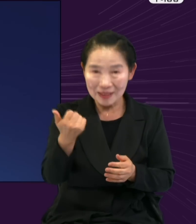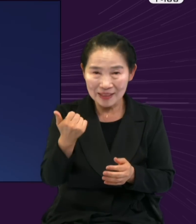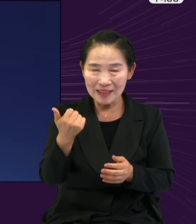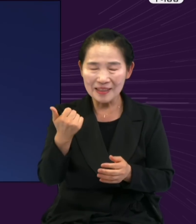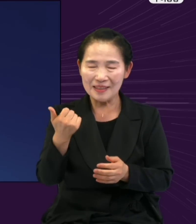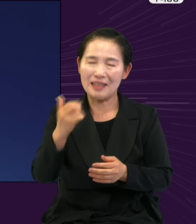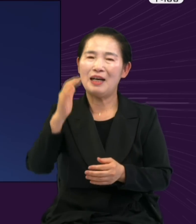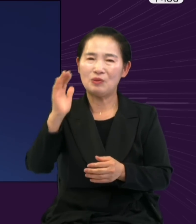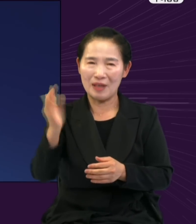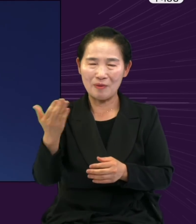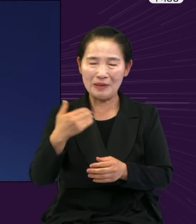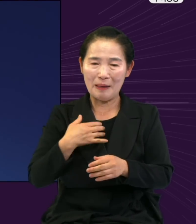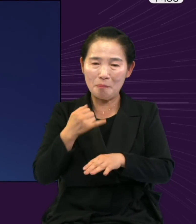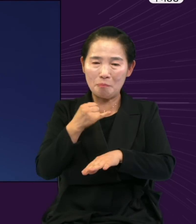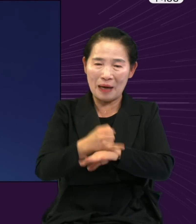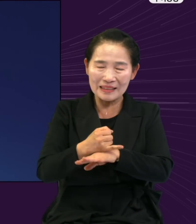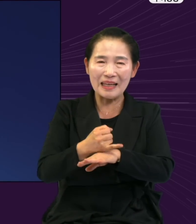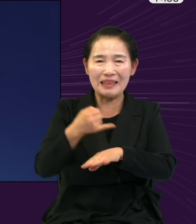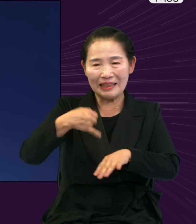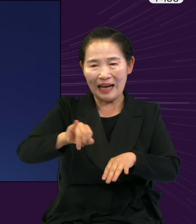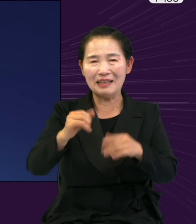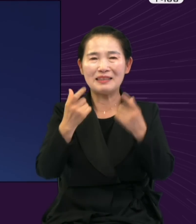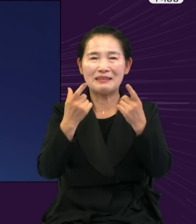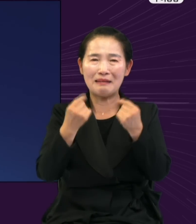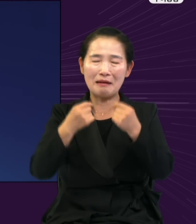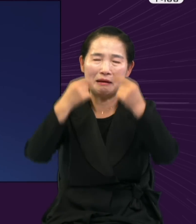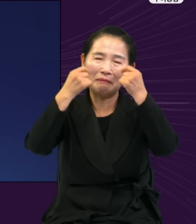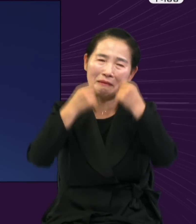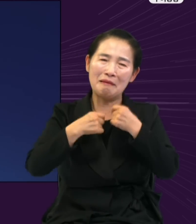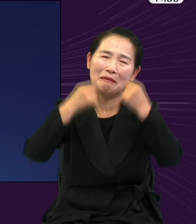딸이 되어서 그 시간 그 자리에서 주님과